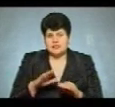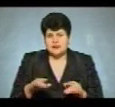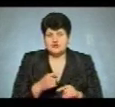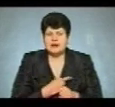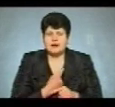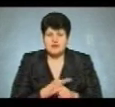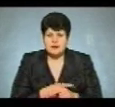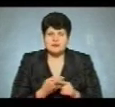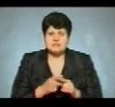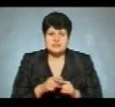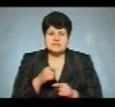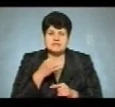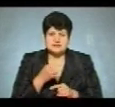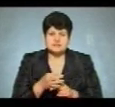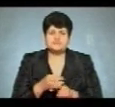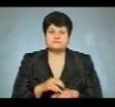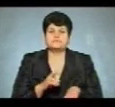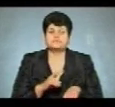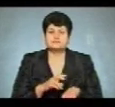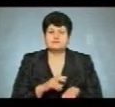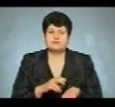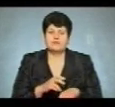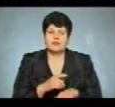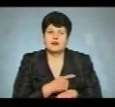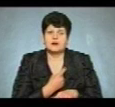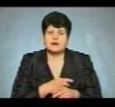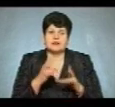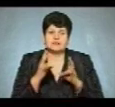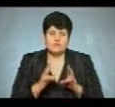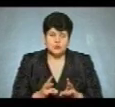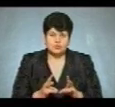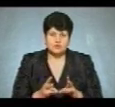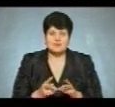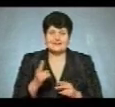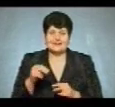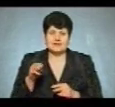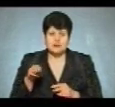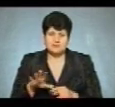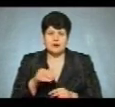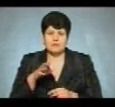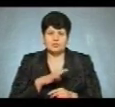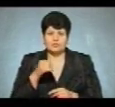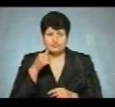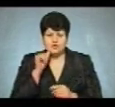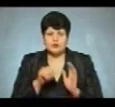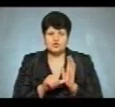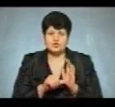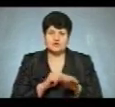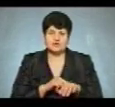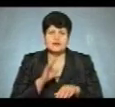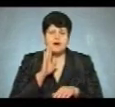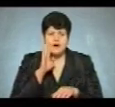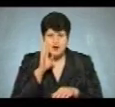Про це нам тоді повідомив лікар-травматолог Анатолій Курицький. ДТП сталося вчора близько 6-ї години ранку у селі